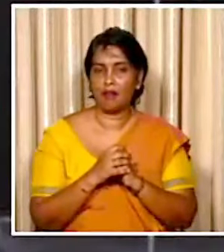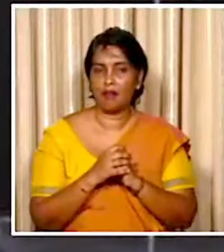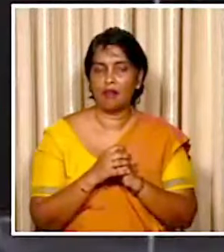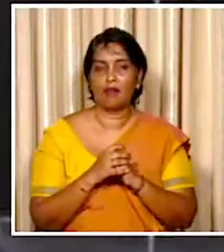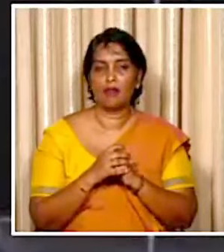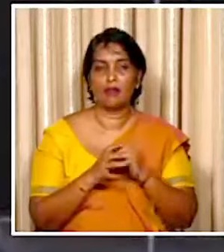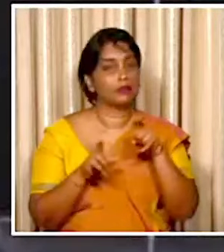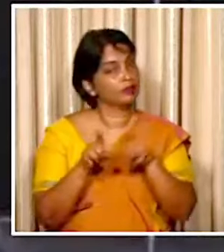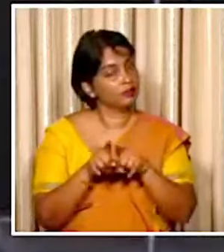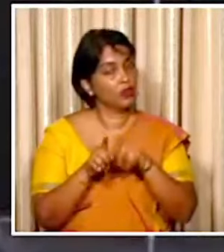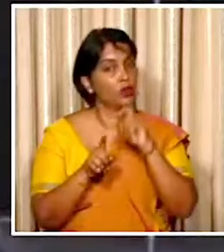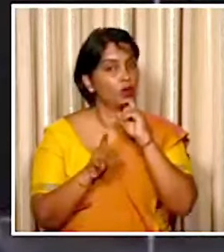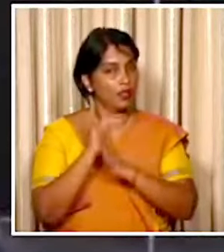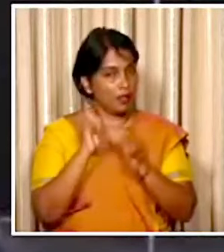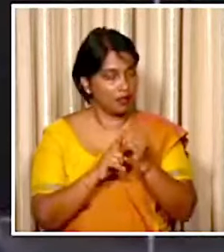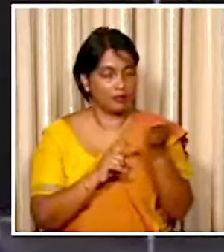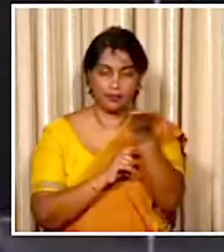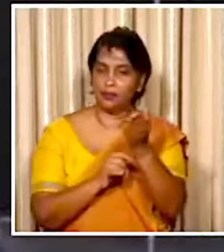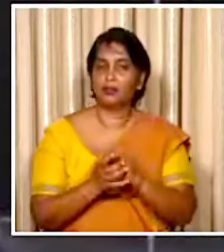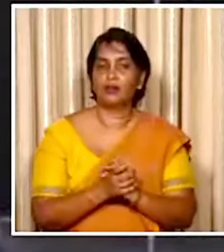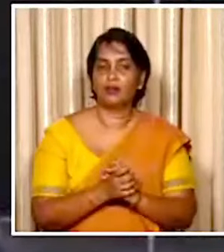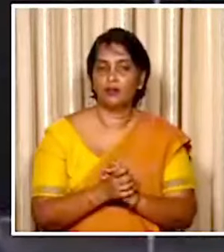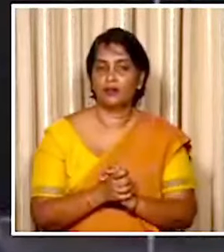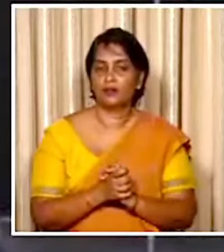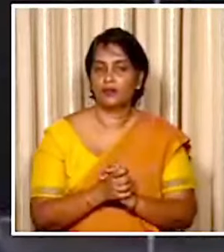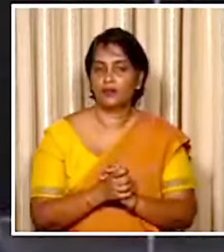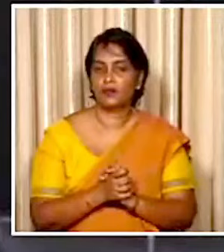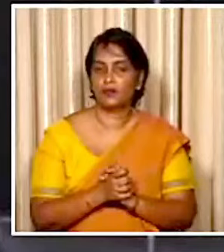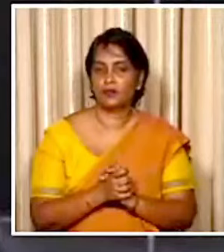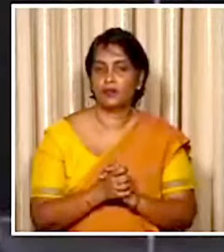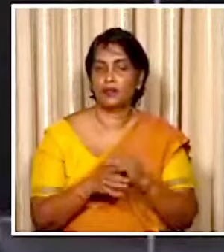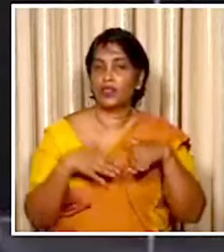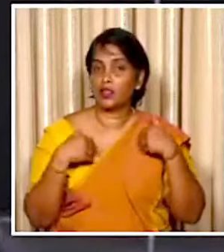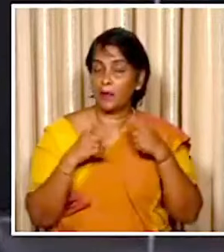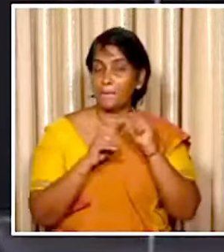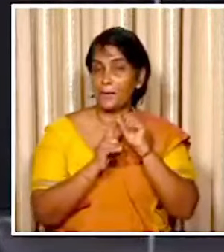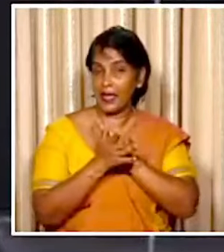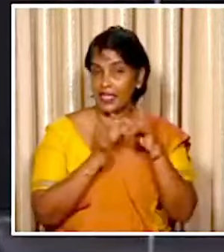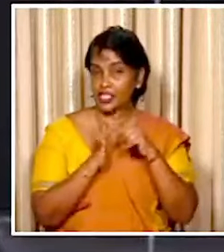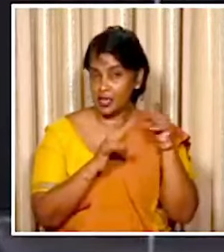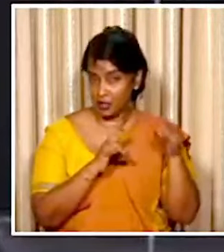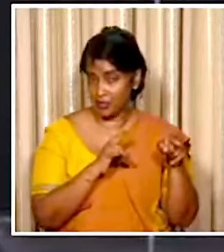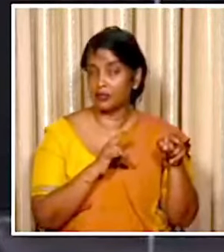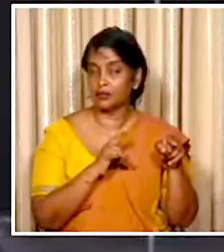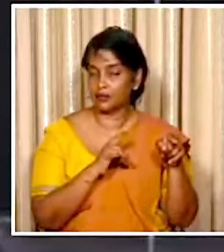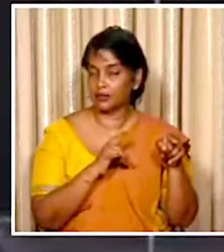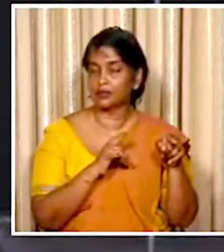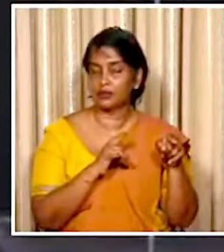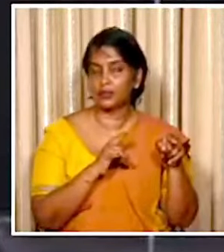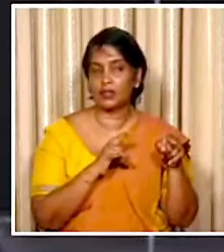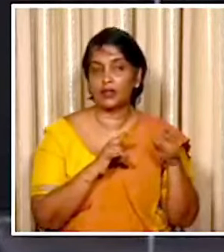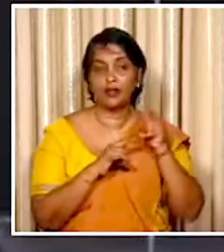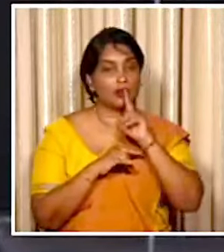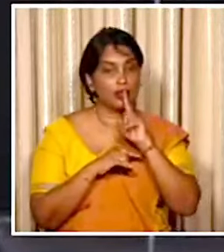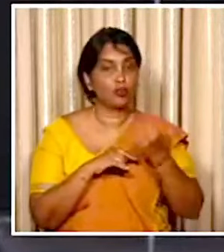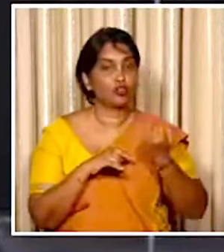සභානායකතුමනි වගේම අධිකරණ ඇමතිතුමනි මේ සෞඛ්‍ය පරීක්ෂකවරයා සහ එතුමාගෙන් සඳහන්